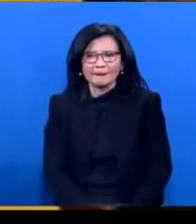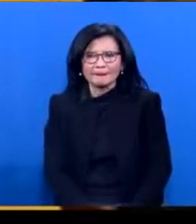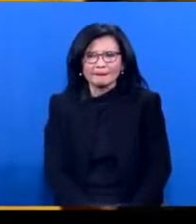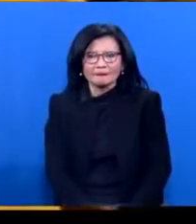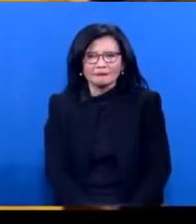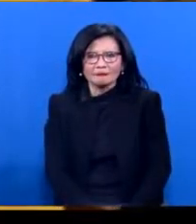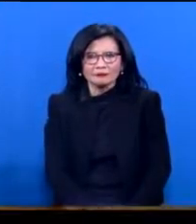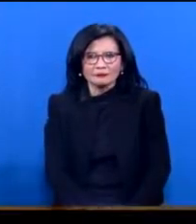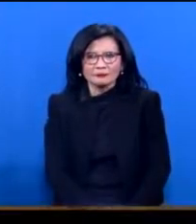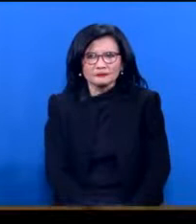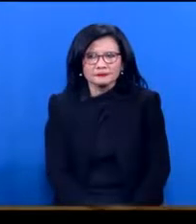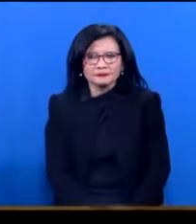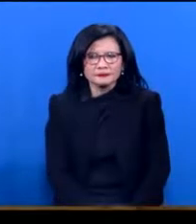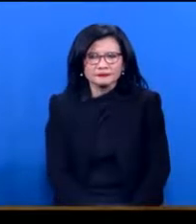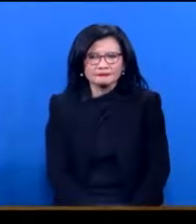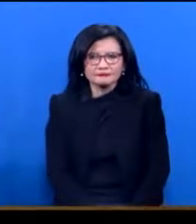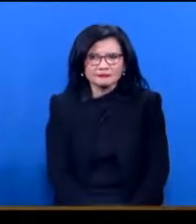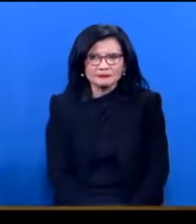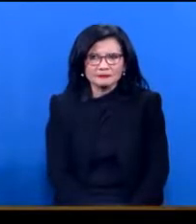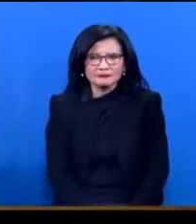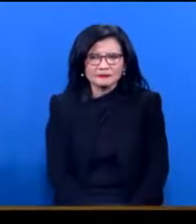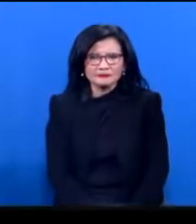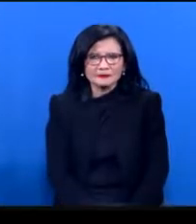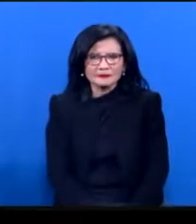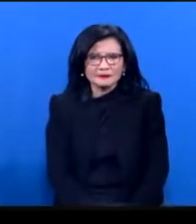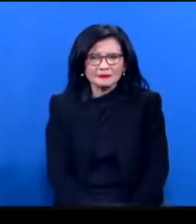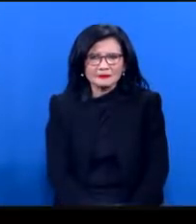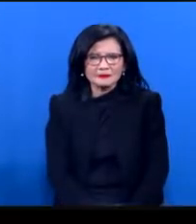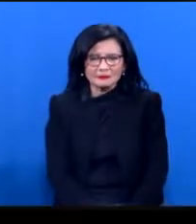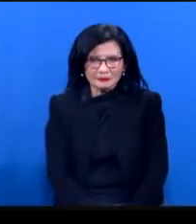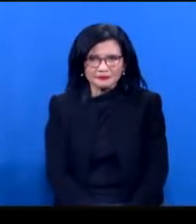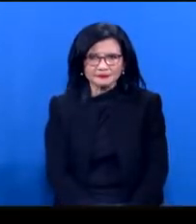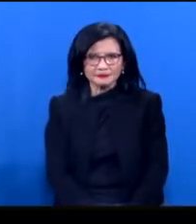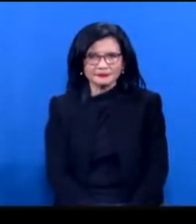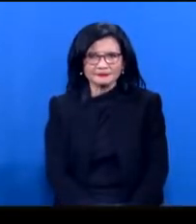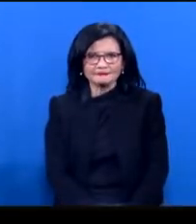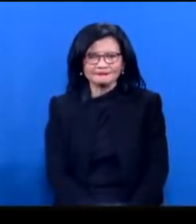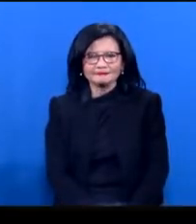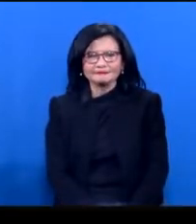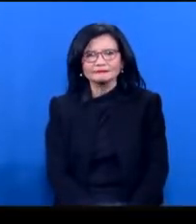Muaro Jambi. Nugroho Kusumawan, Muaro Jambi, Jambi.